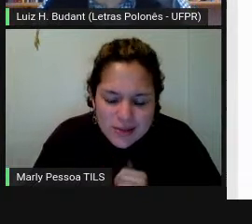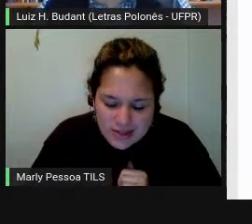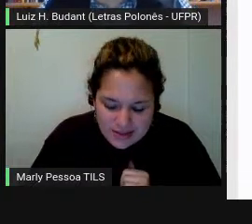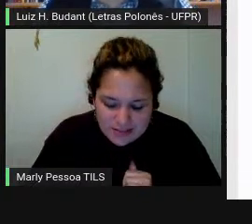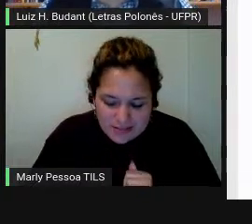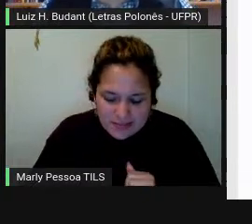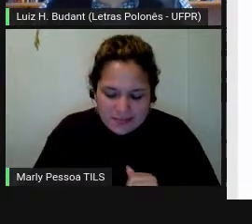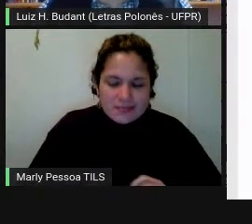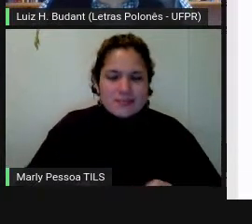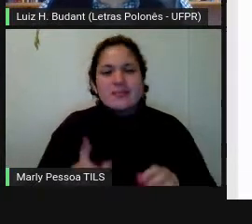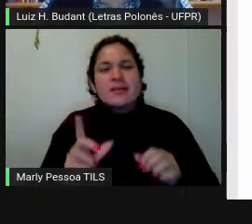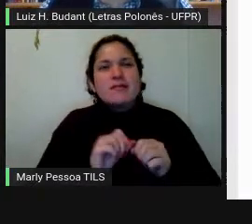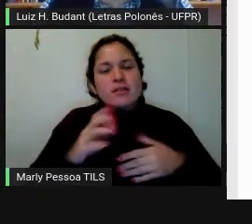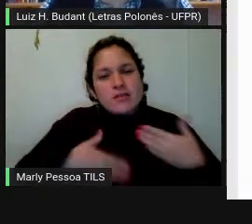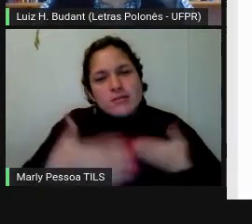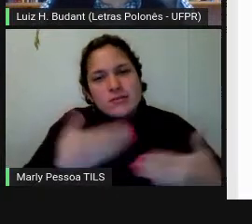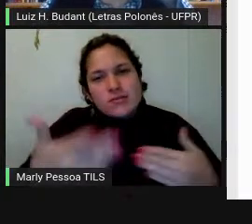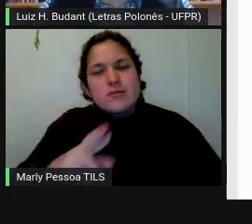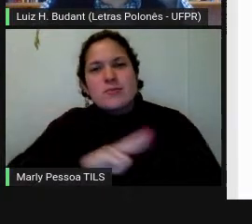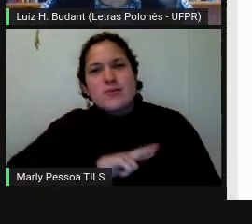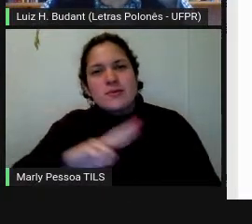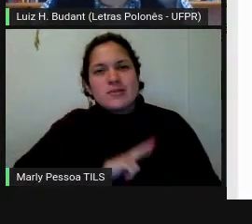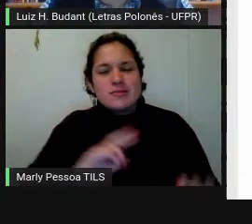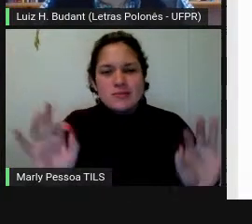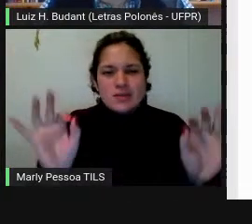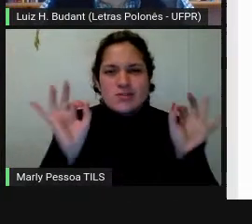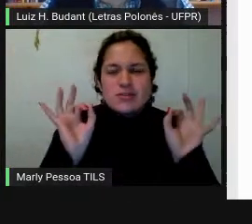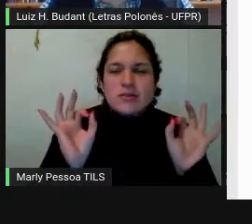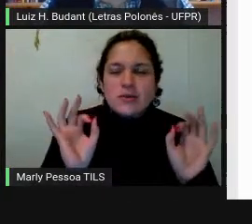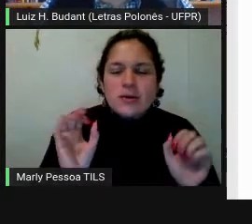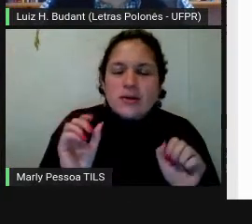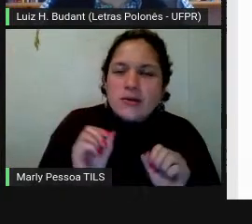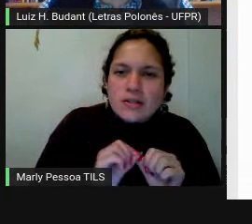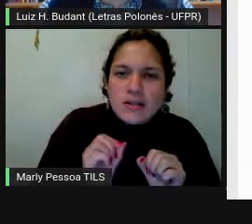I com o desenvolvimento da religião cristã naquelas terras,